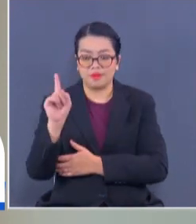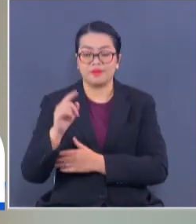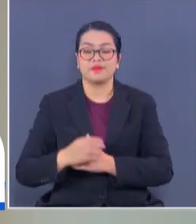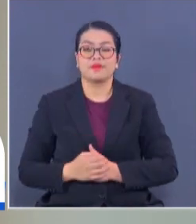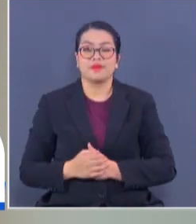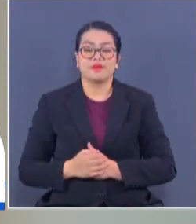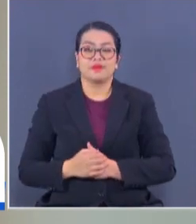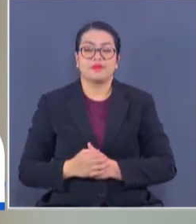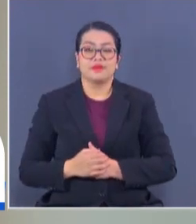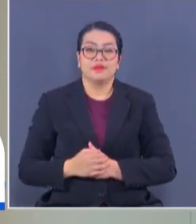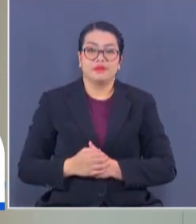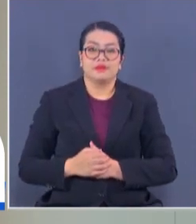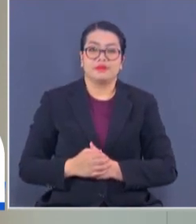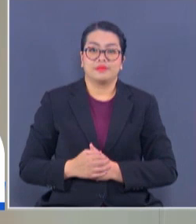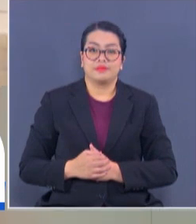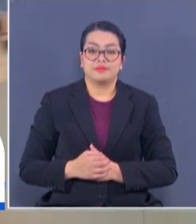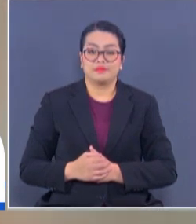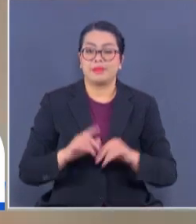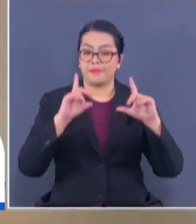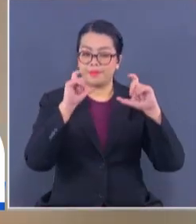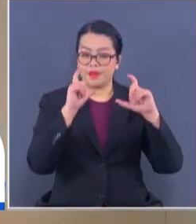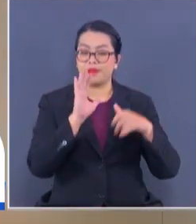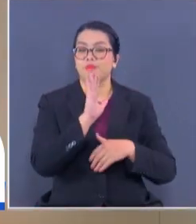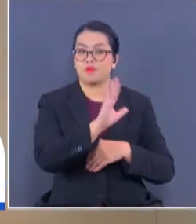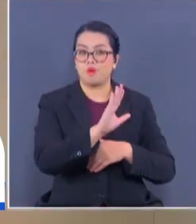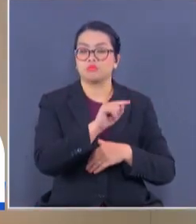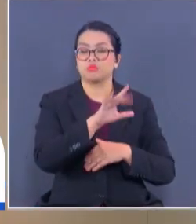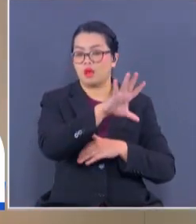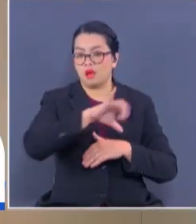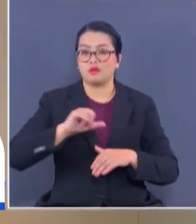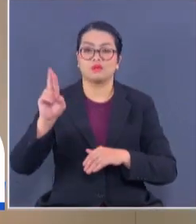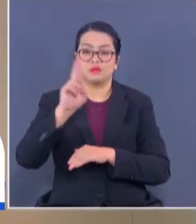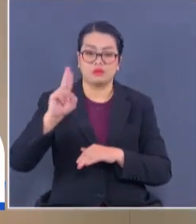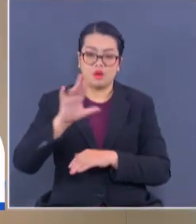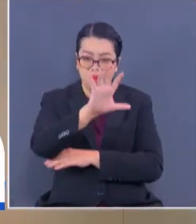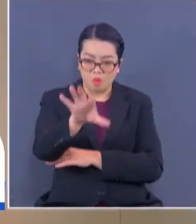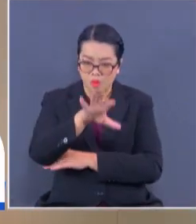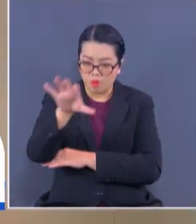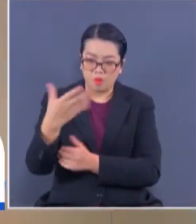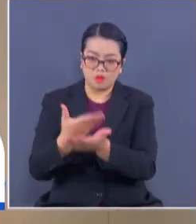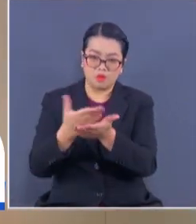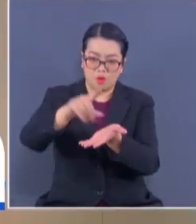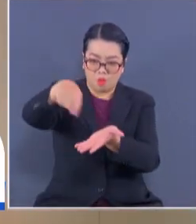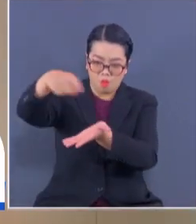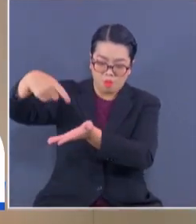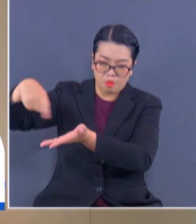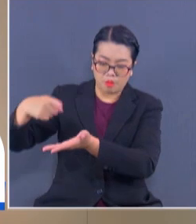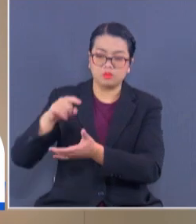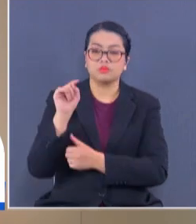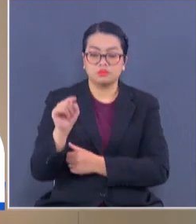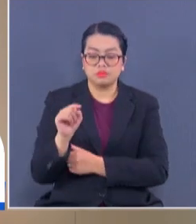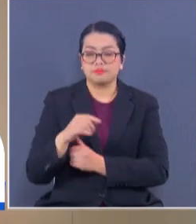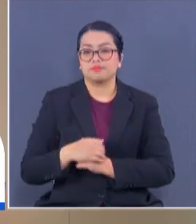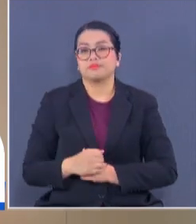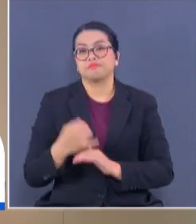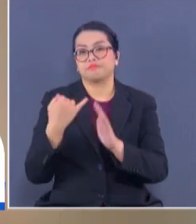องหล่อเพื่อดำเนินคดีกับบุคคลที่นำรูปของพรีมระนิดาไปใช้ในทางเสียหายและละเมิดสิทธิ์ที่มีชอบด้ว